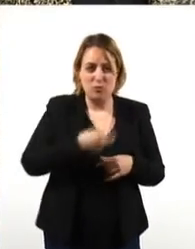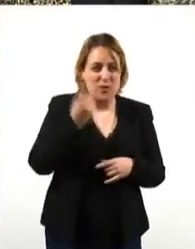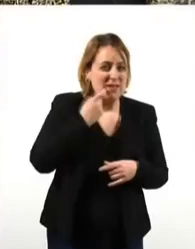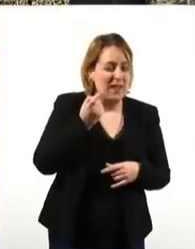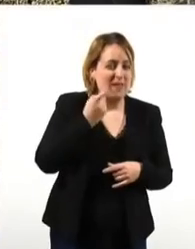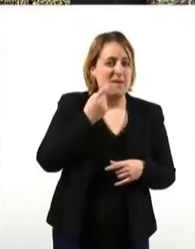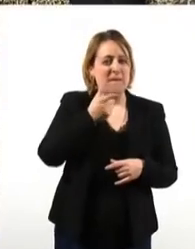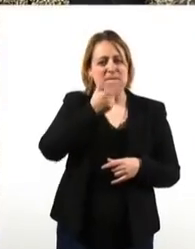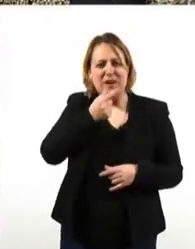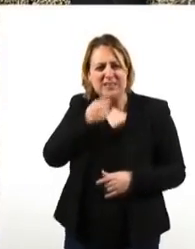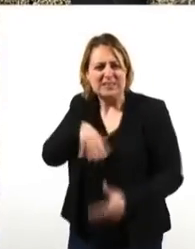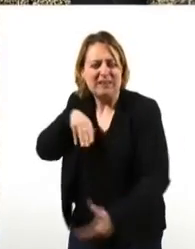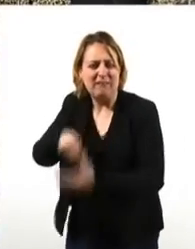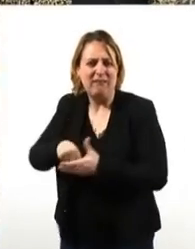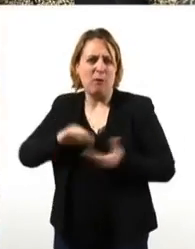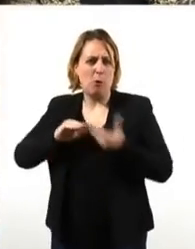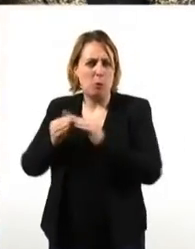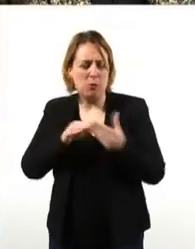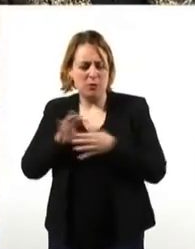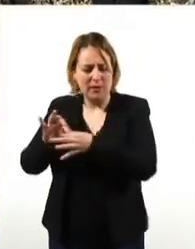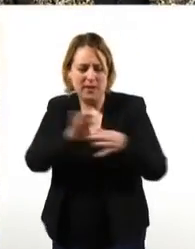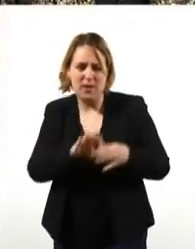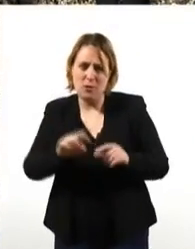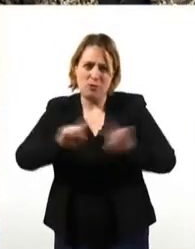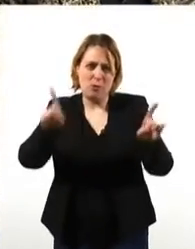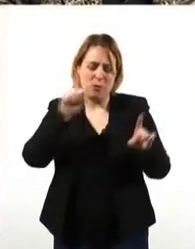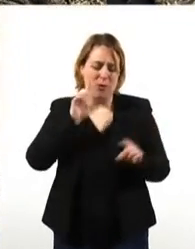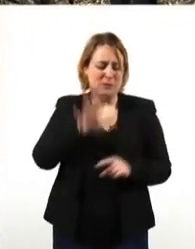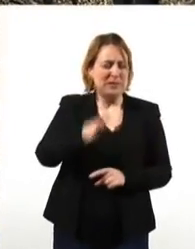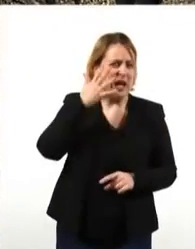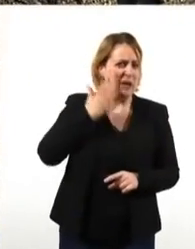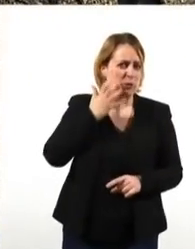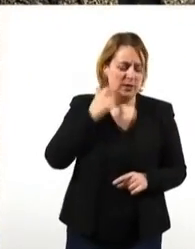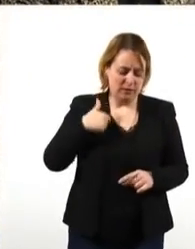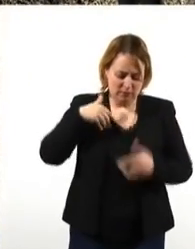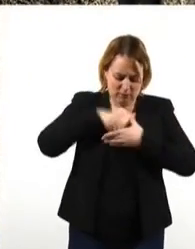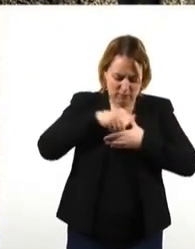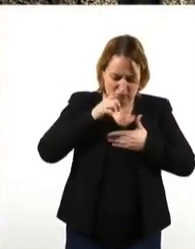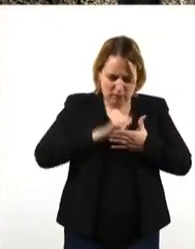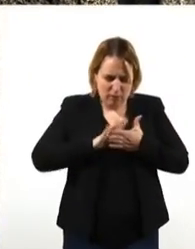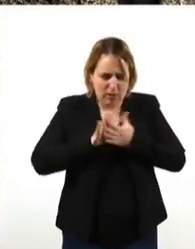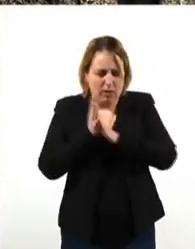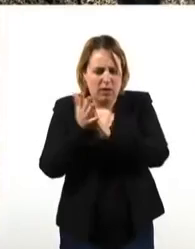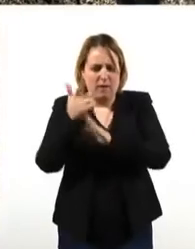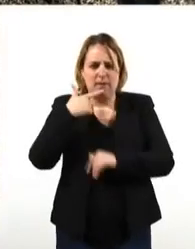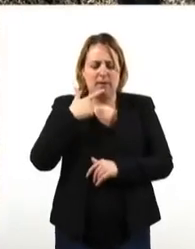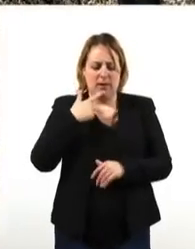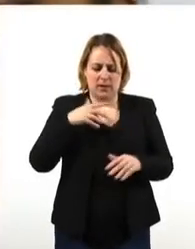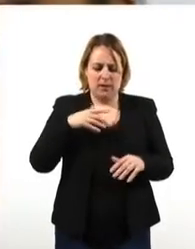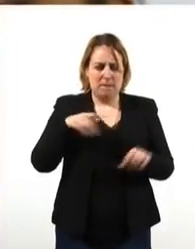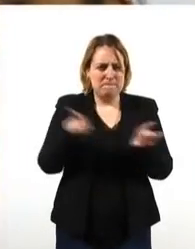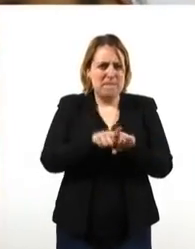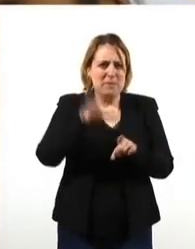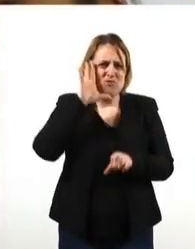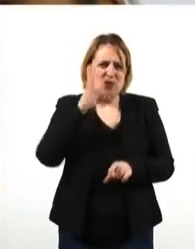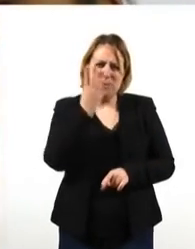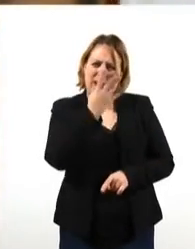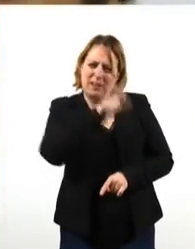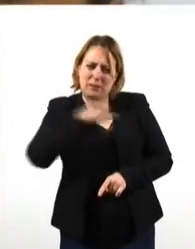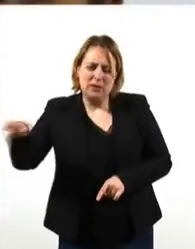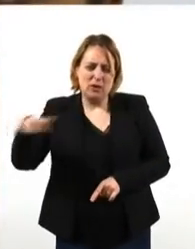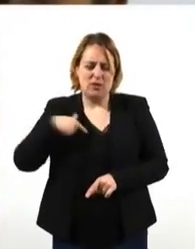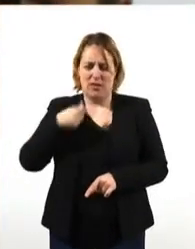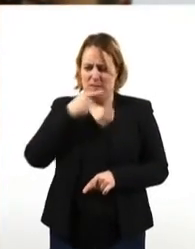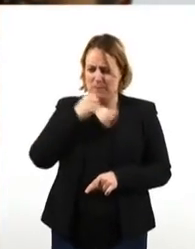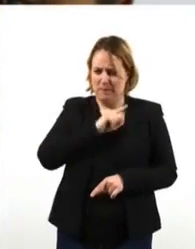quelque chose à cet âge-là où c'est un âge où tout le monde se transforme, mais de vivre avec 4 personnes dans sa chambre, c'est pas donné à tout le monde. Et puis, y a des